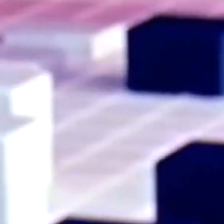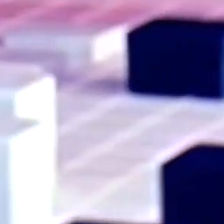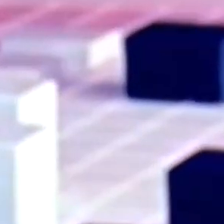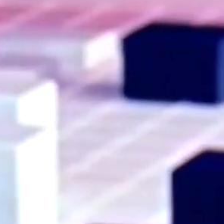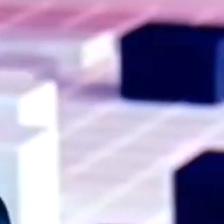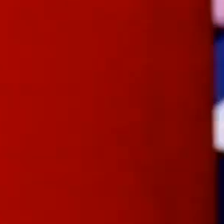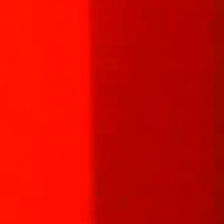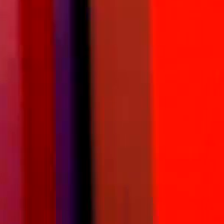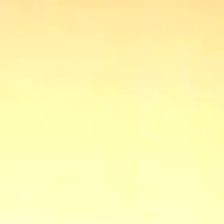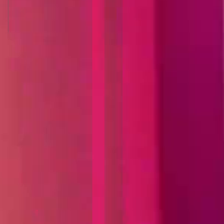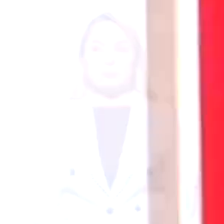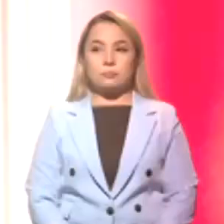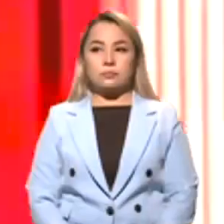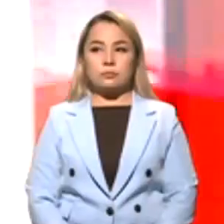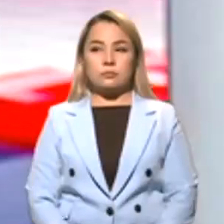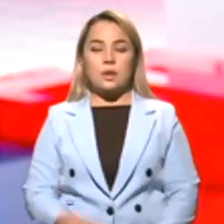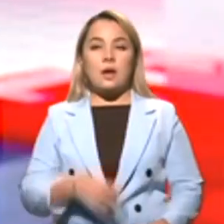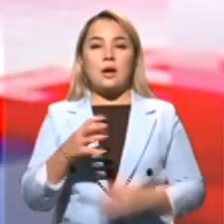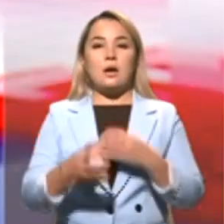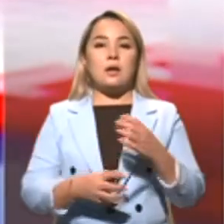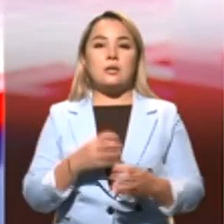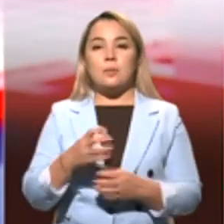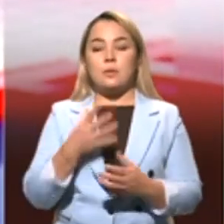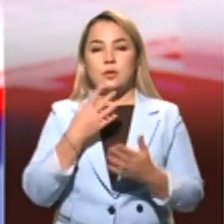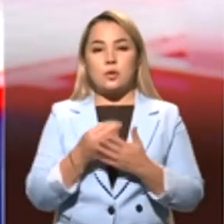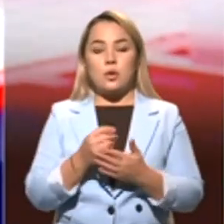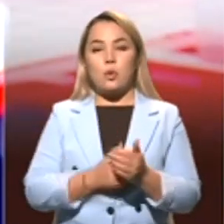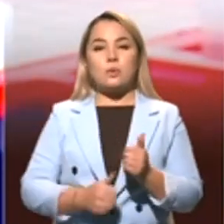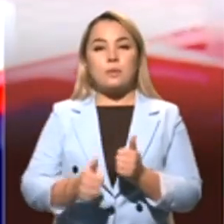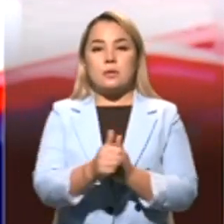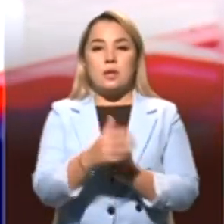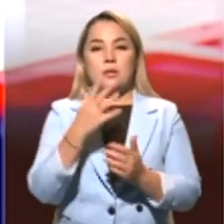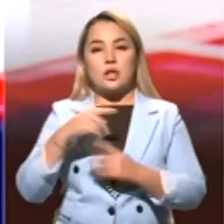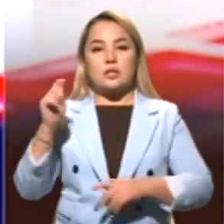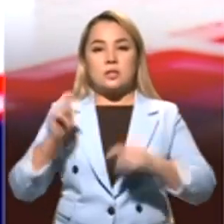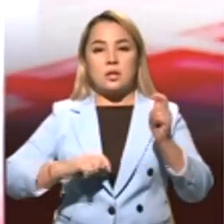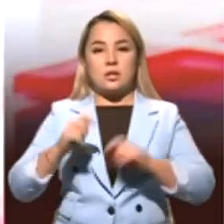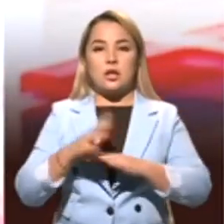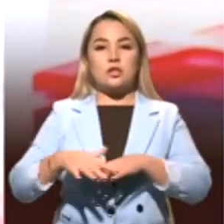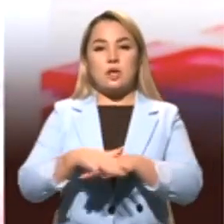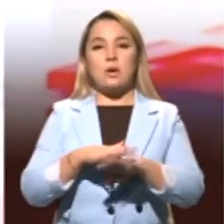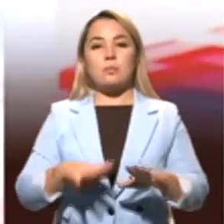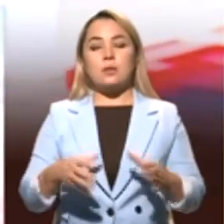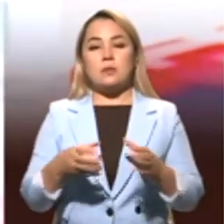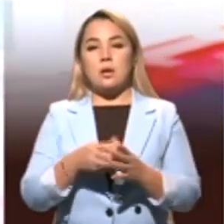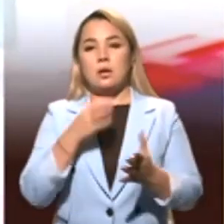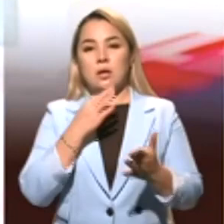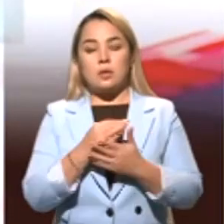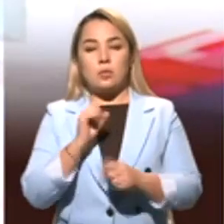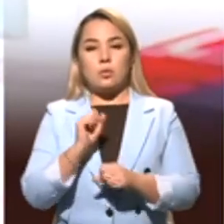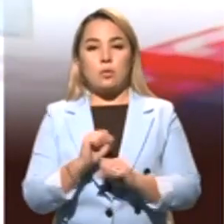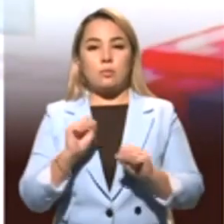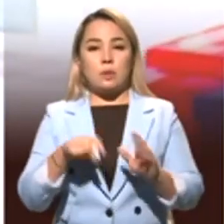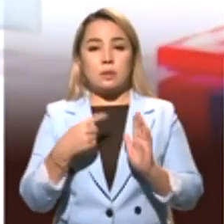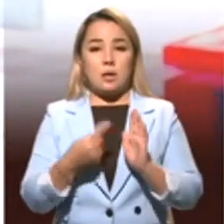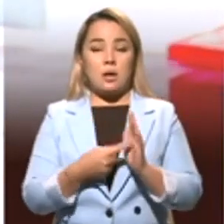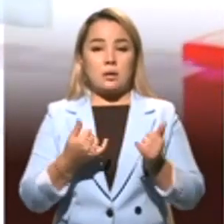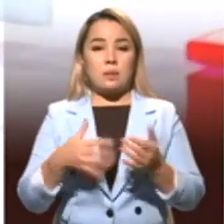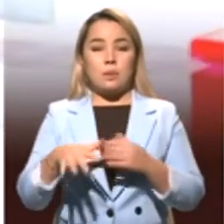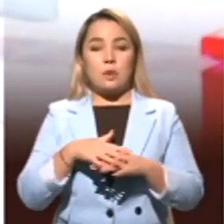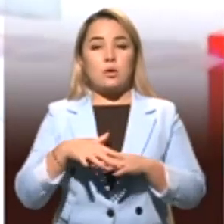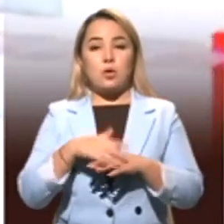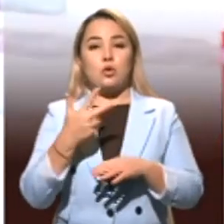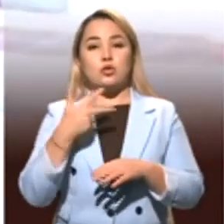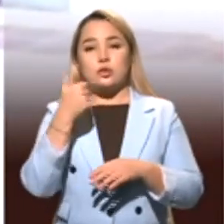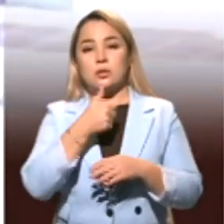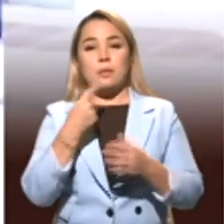Әлемдік және дәстүрлі дін көшбасшыларының съезі жаһандық діни алауыздыққа тоқтау бола ала ма? 3 жылда бір рет